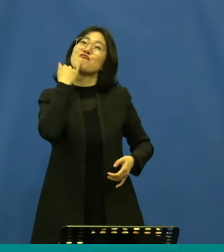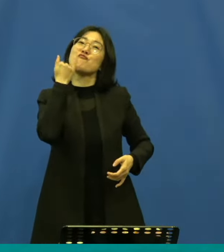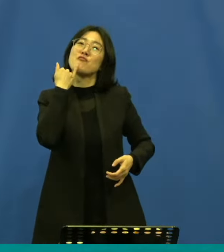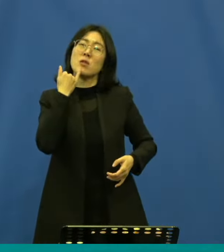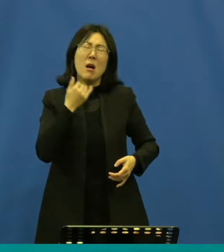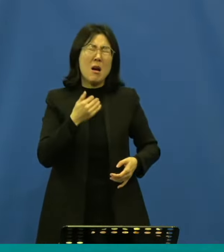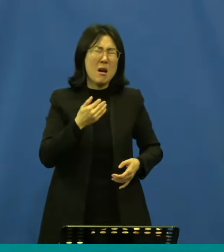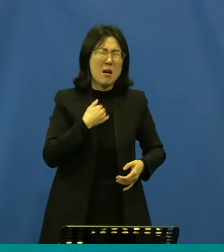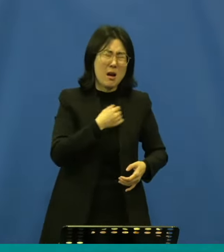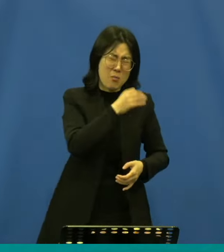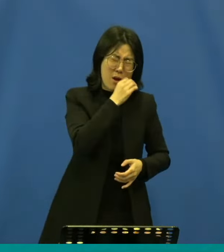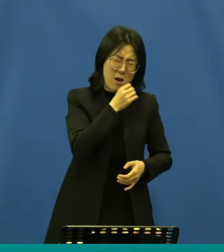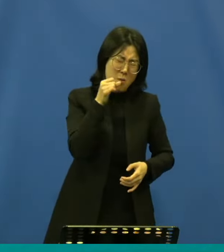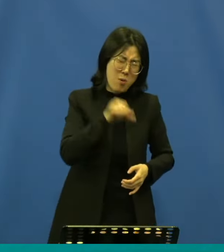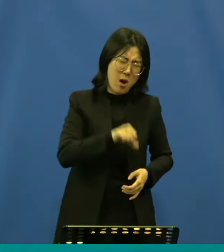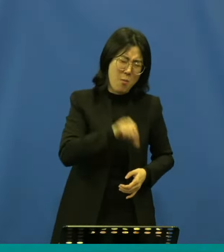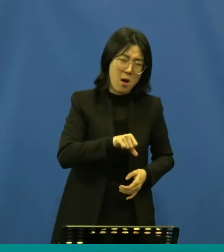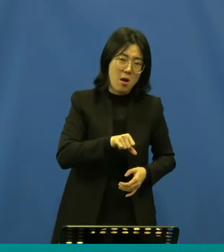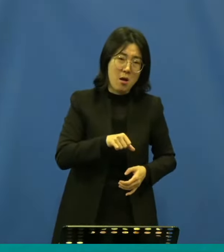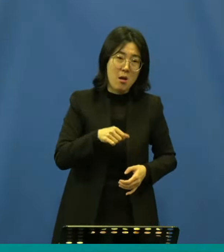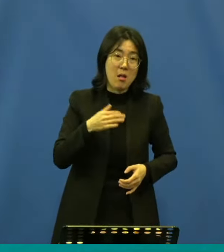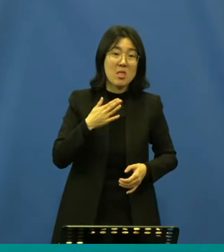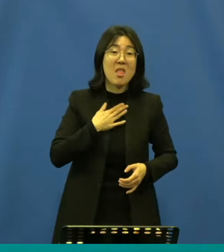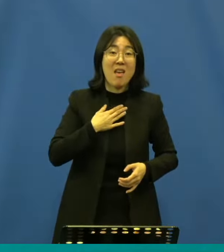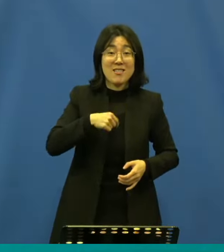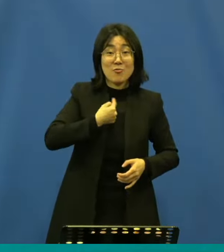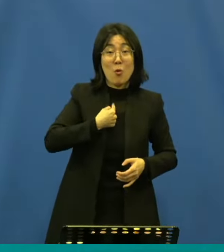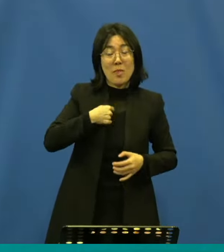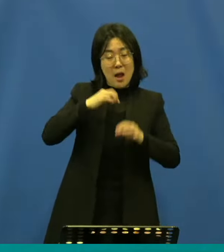보느냐가 아니고 내가 나를 어떻게 보느냐.